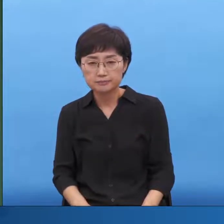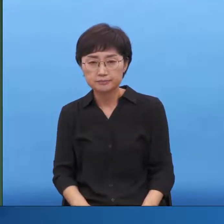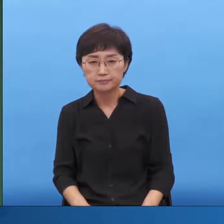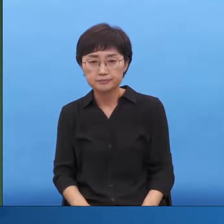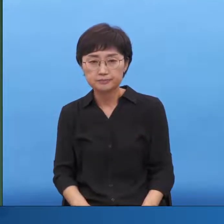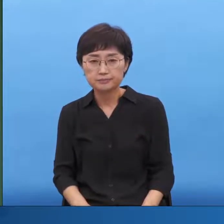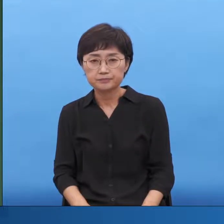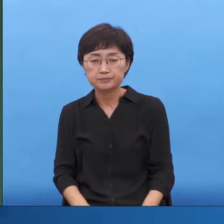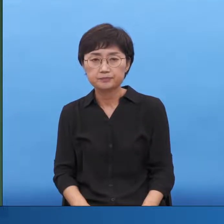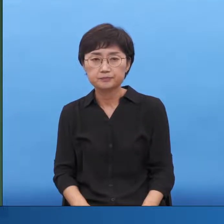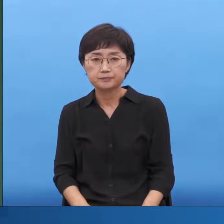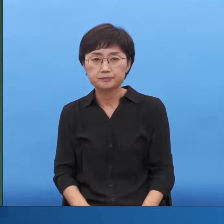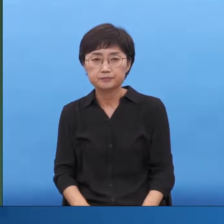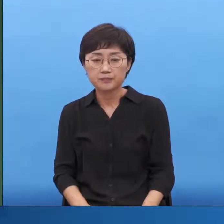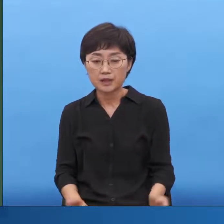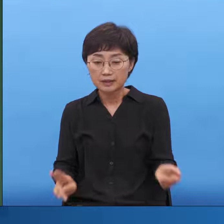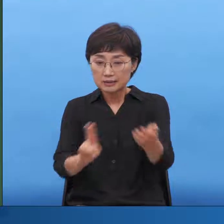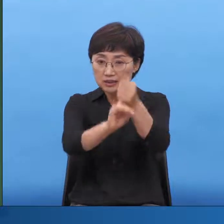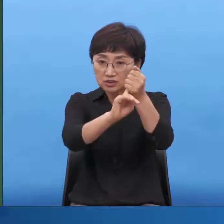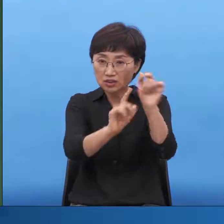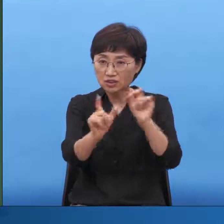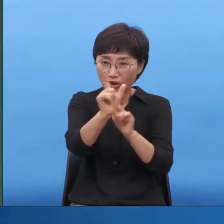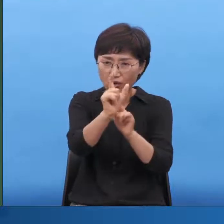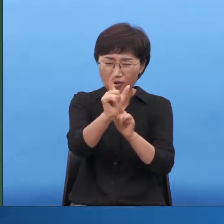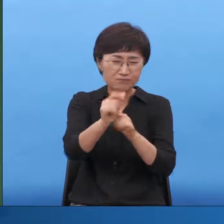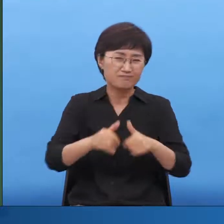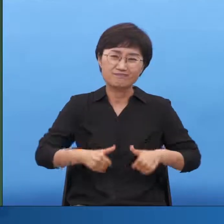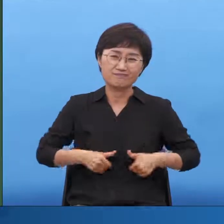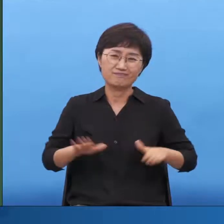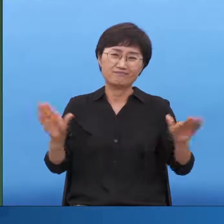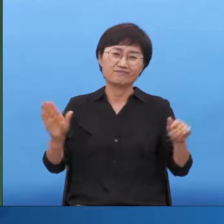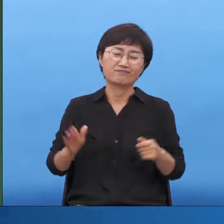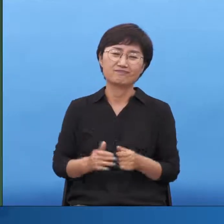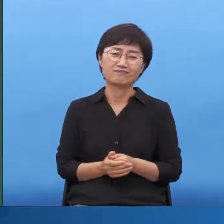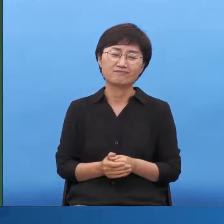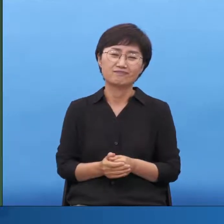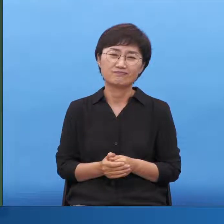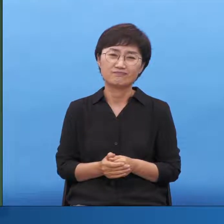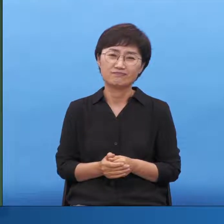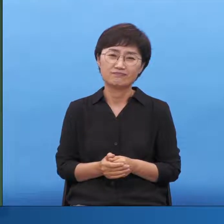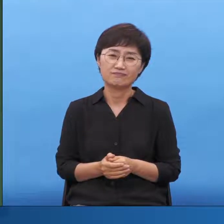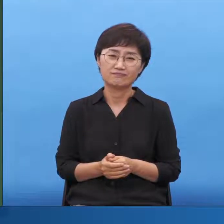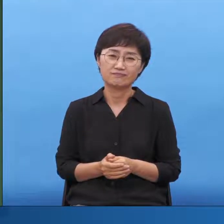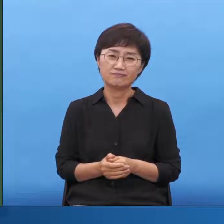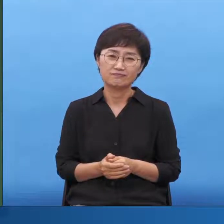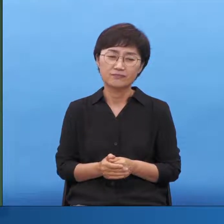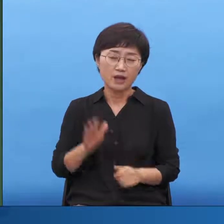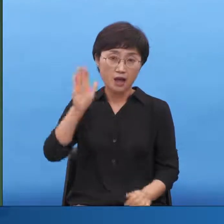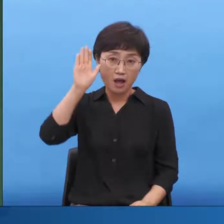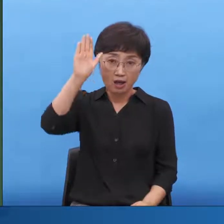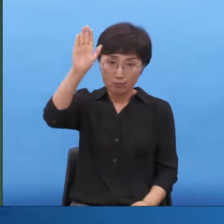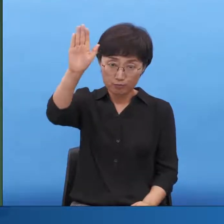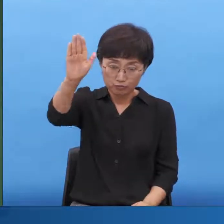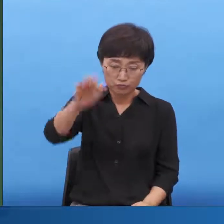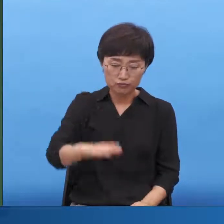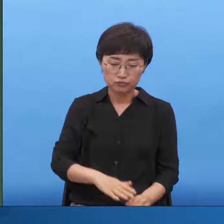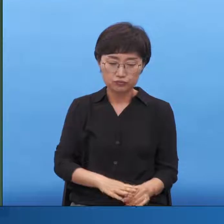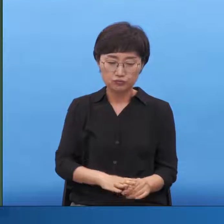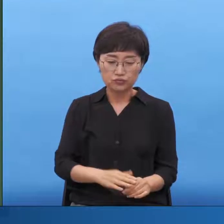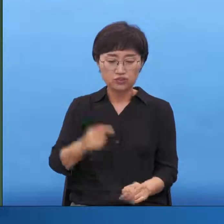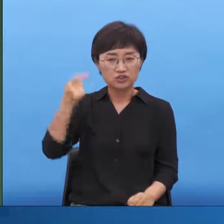这些圣约全部成就了。 표적이 필요 없어요. 不需要神迹。 앞으로 막 정신병 시대, 마약 시대 막 올